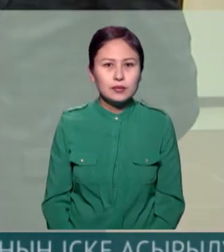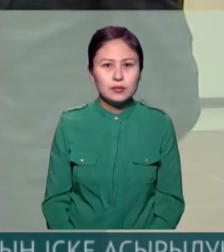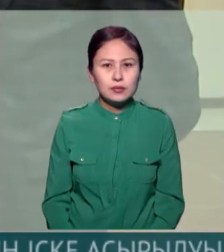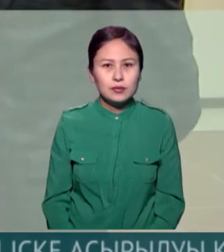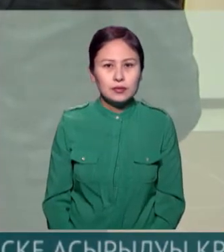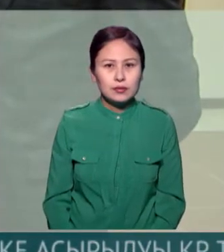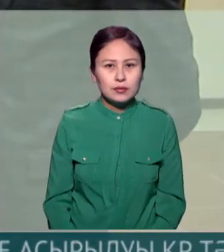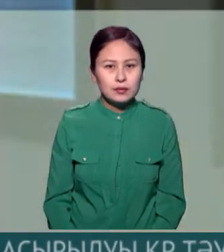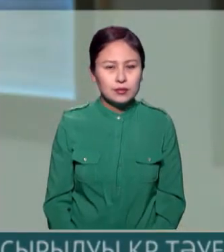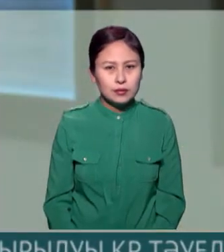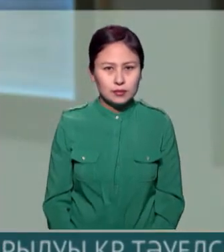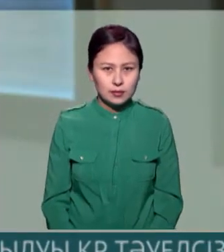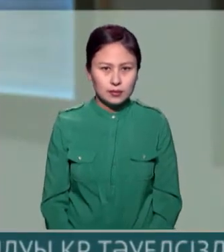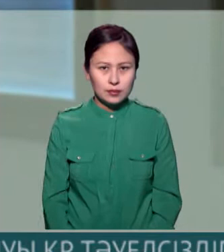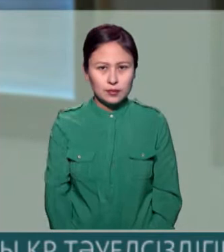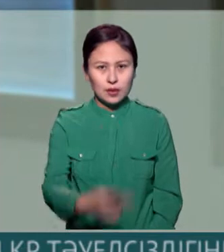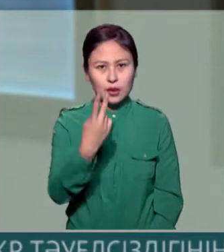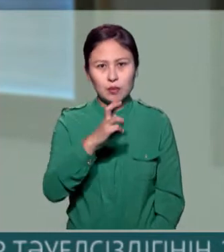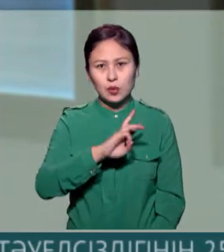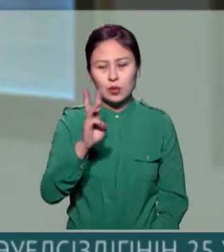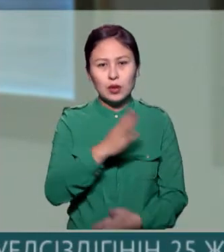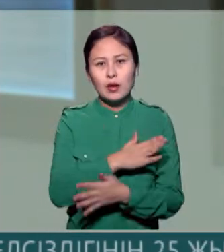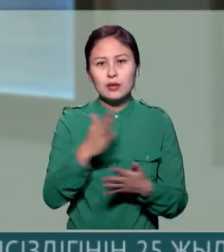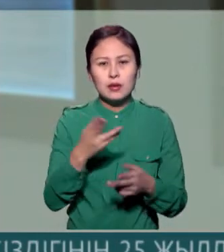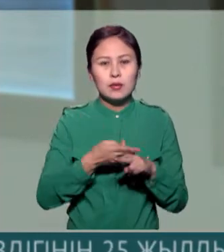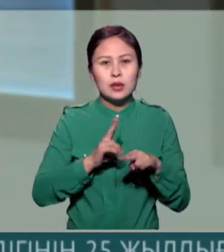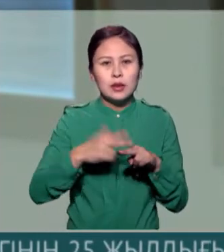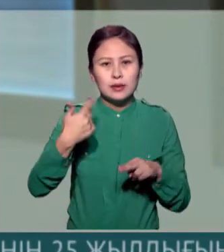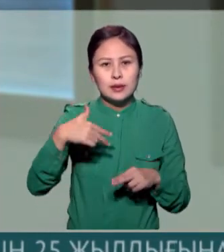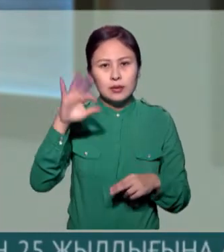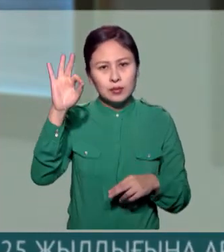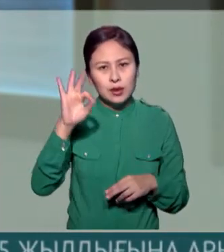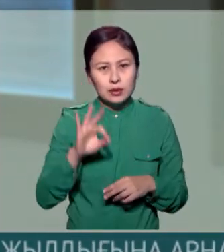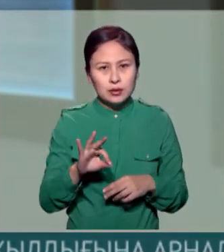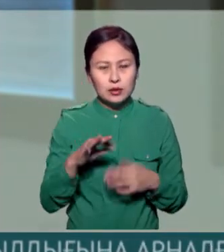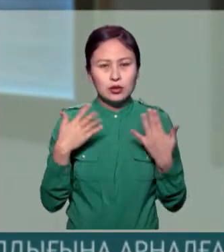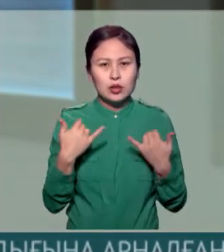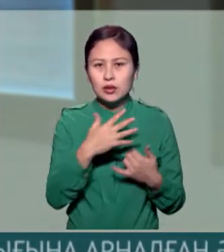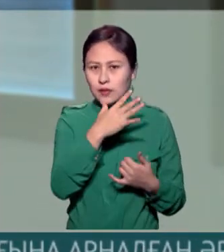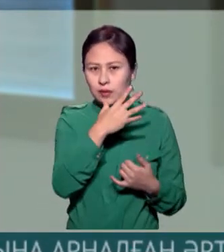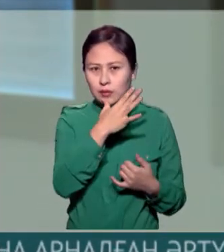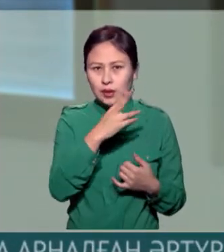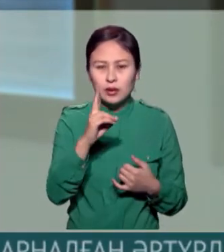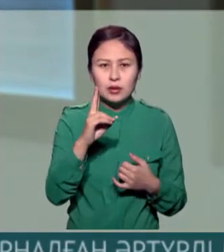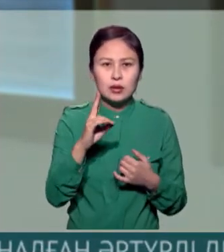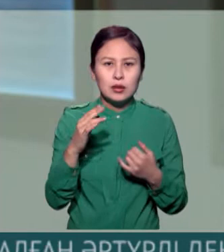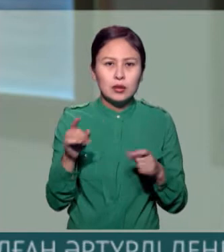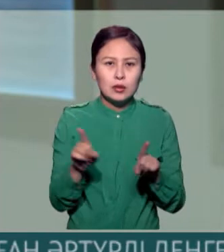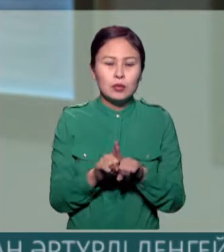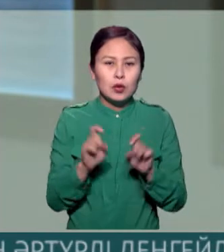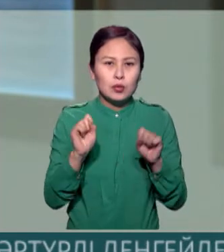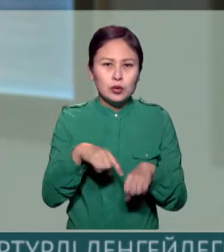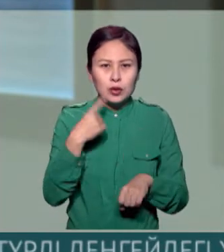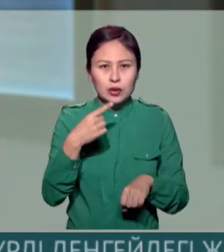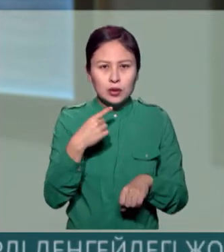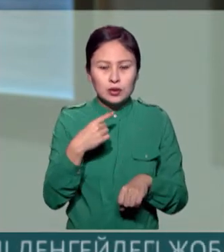2 миллионнан астам жерді тексерген кезде 30% қазіргі кезде деградированный жер деп айтылуға